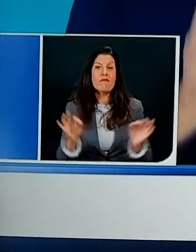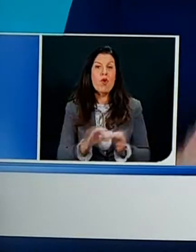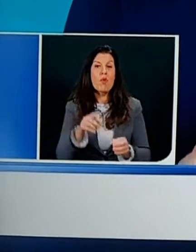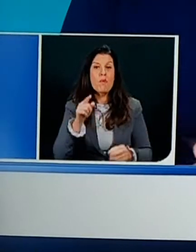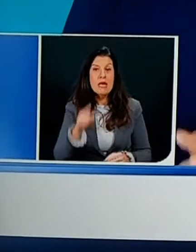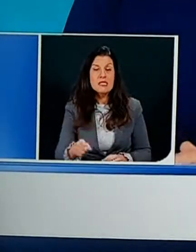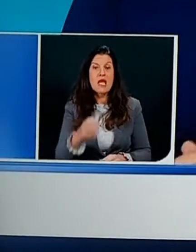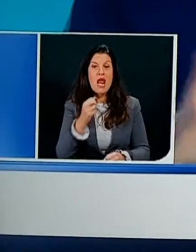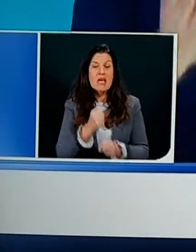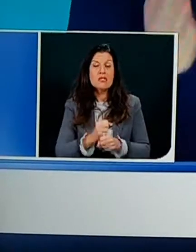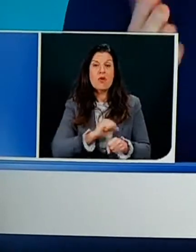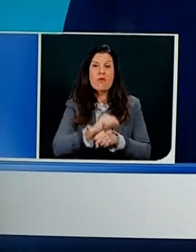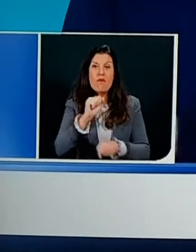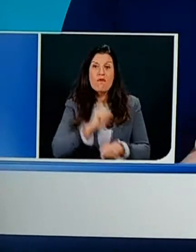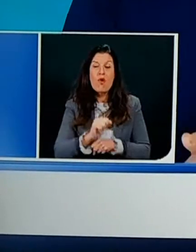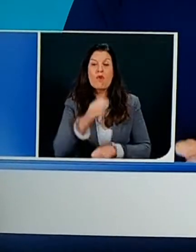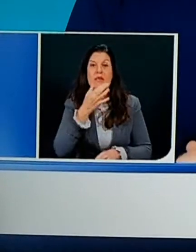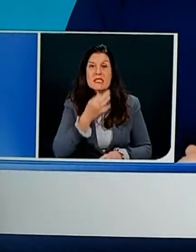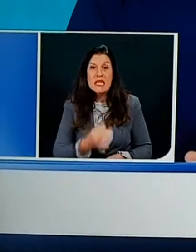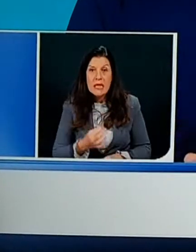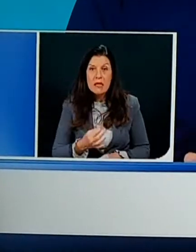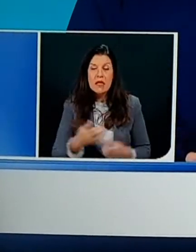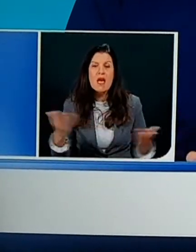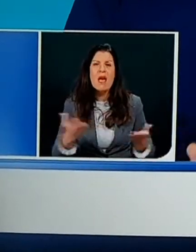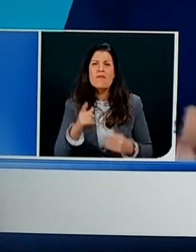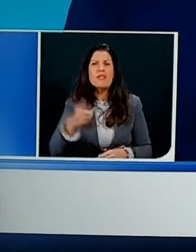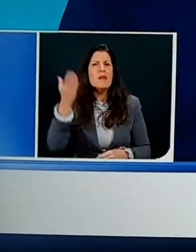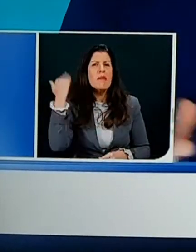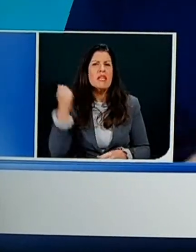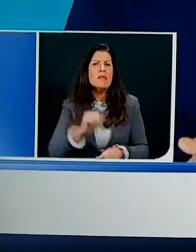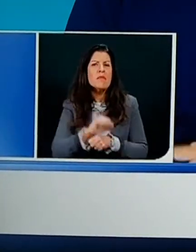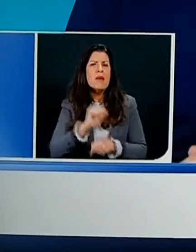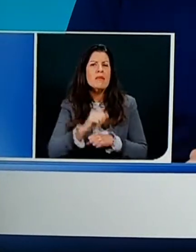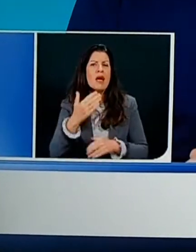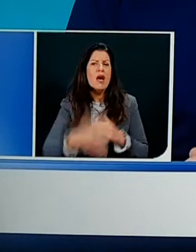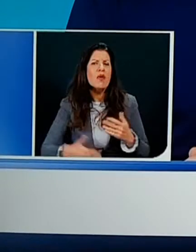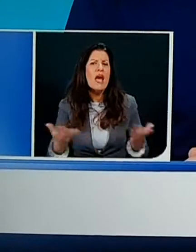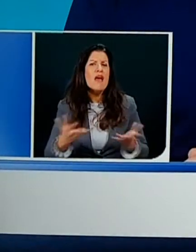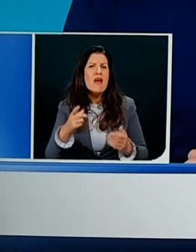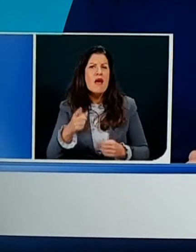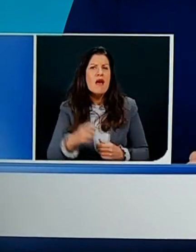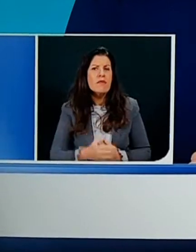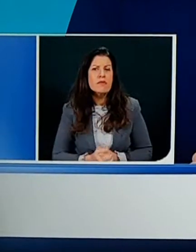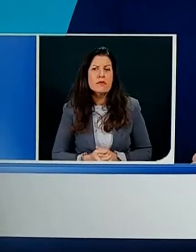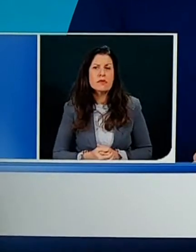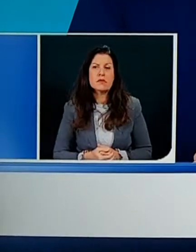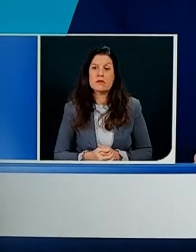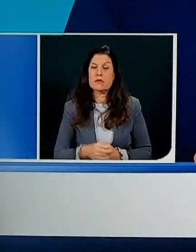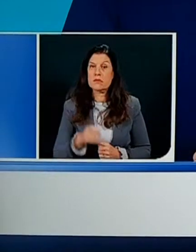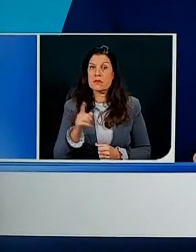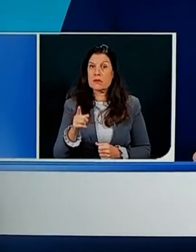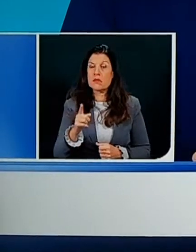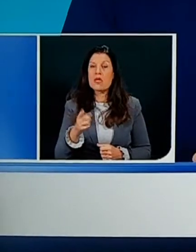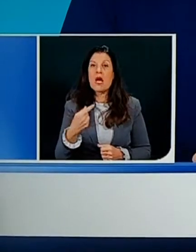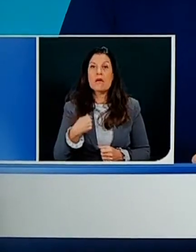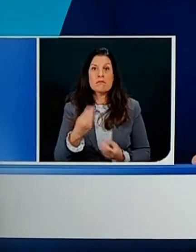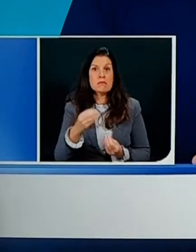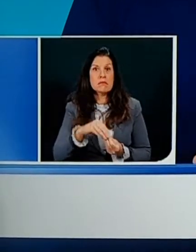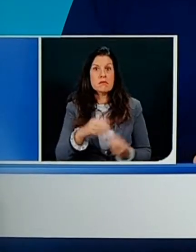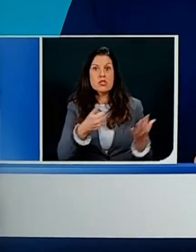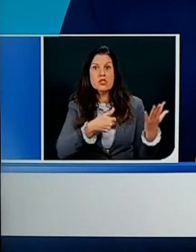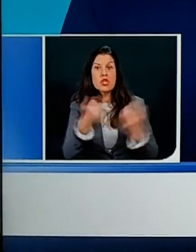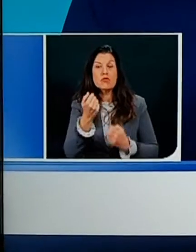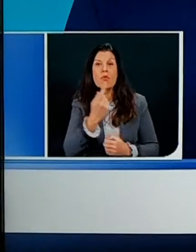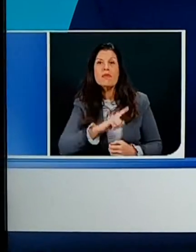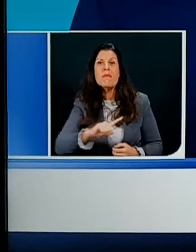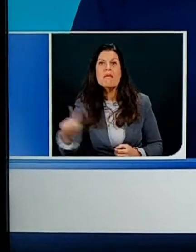שקל בשנה, רצינית. איפה אתם הייתם במחאה האחרונה? 300 מיליון שקל תוספתי כל שנה רק על הכיתות. 600 מיליון שקל